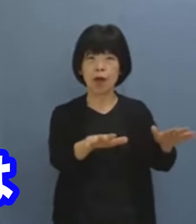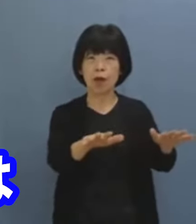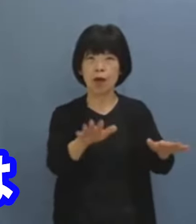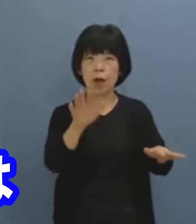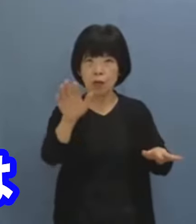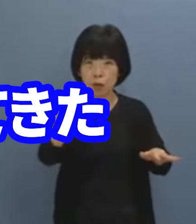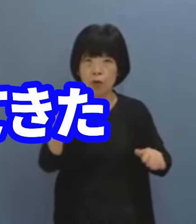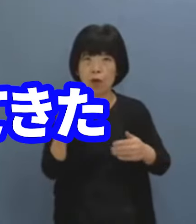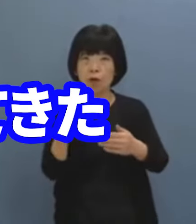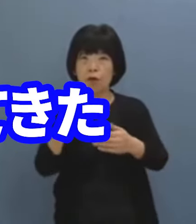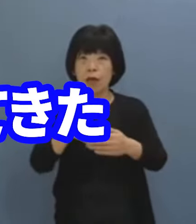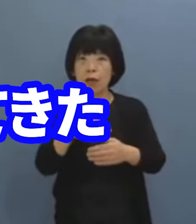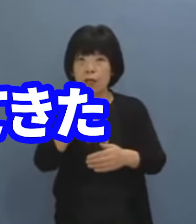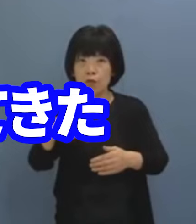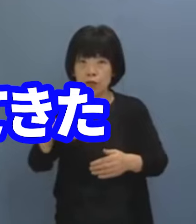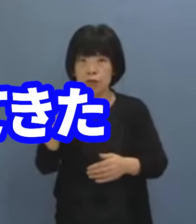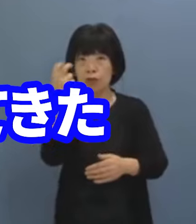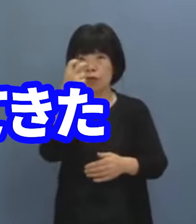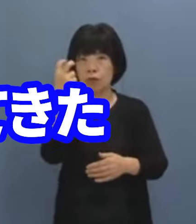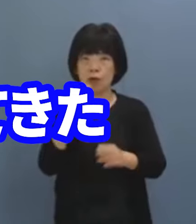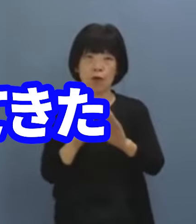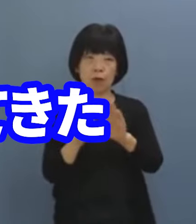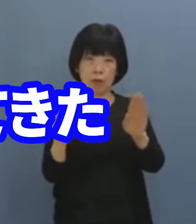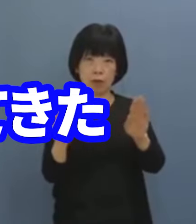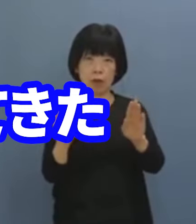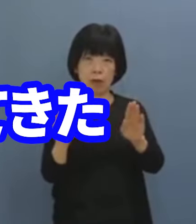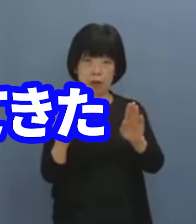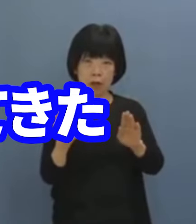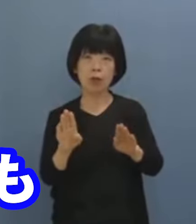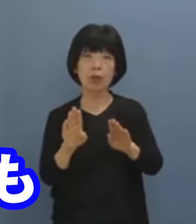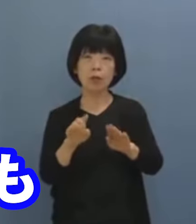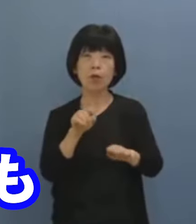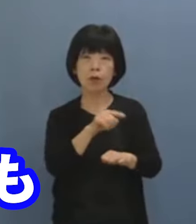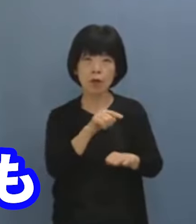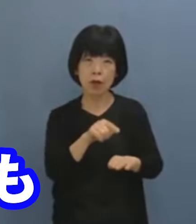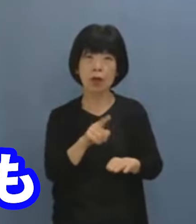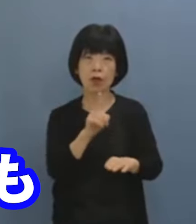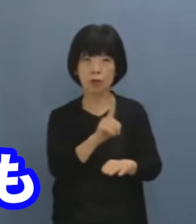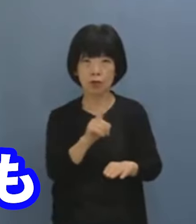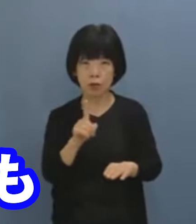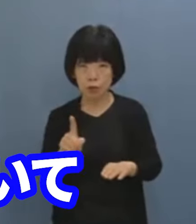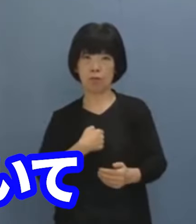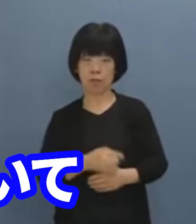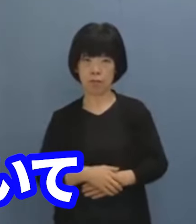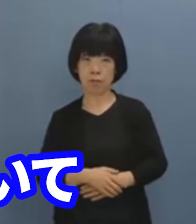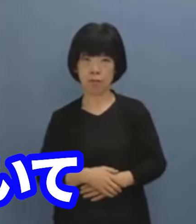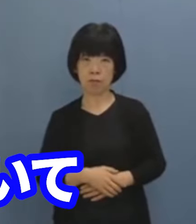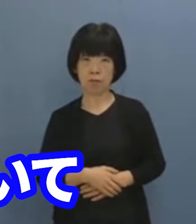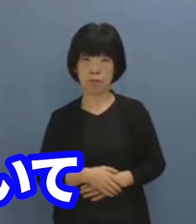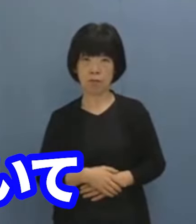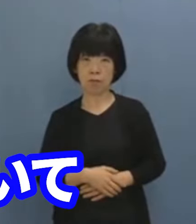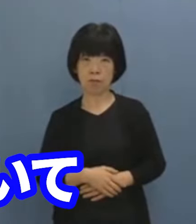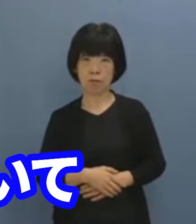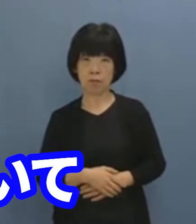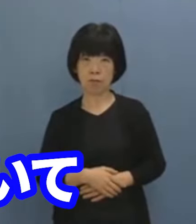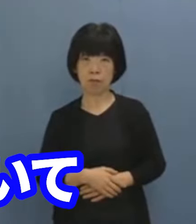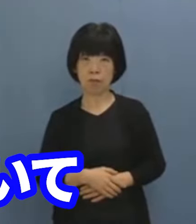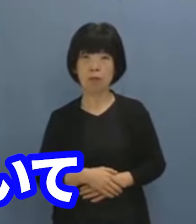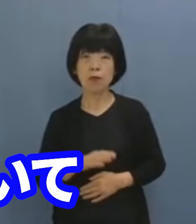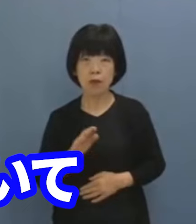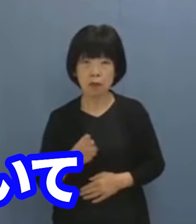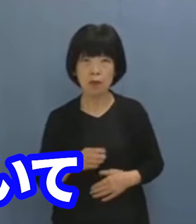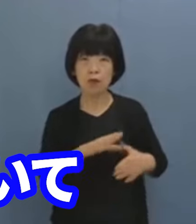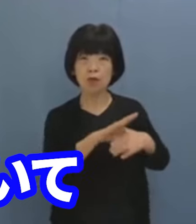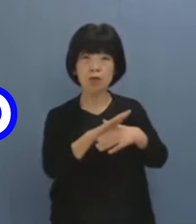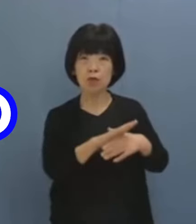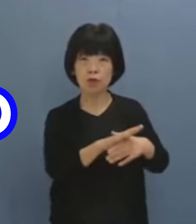の対応というのは一つ一つはちゃんとやってきたというふうに今も思ってますけども、文書の内容の一部